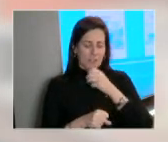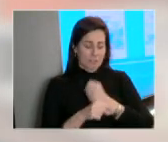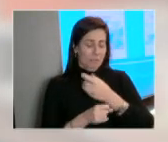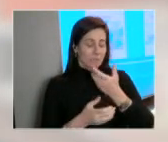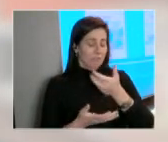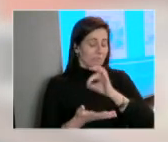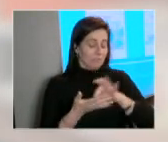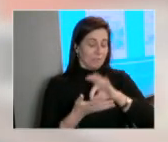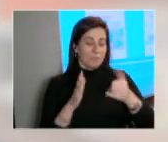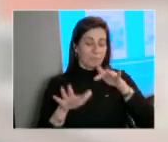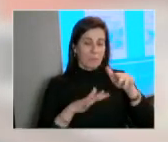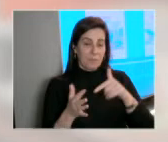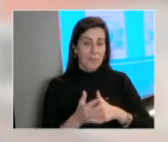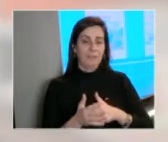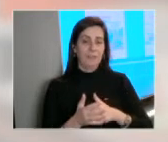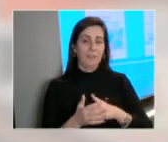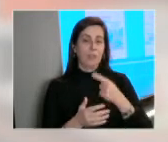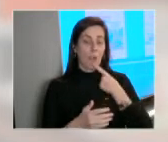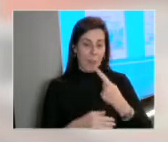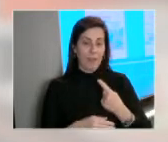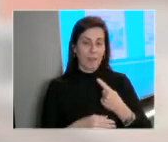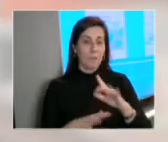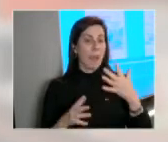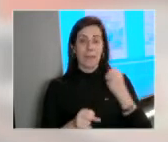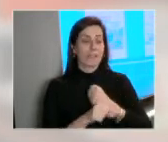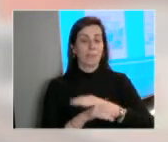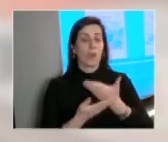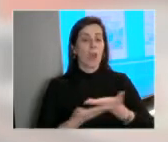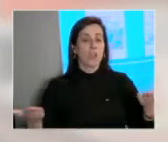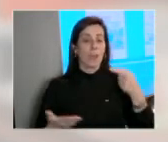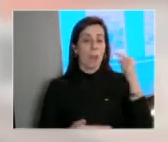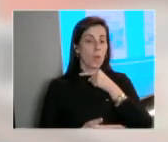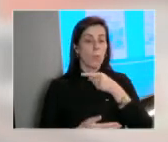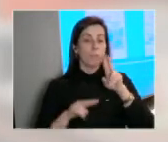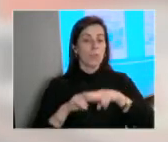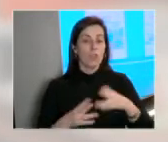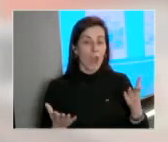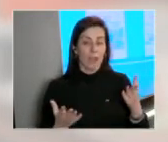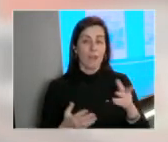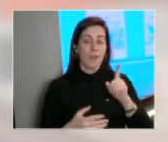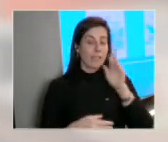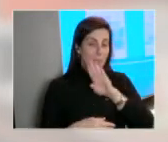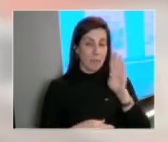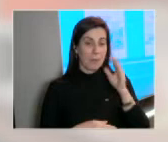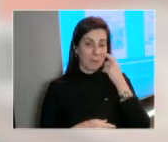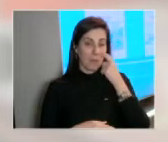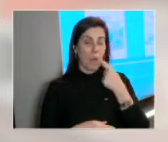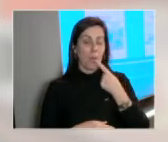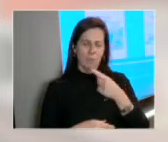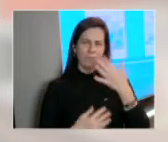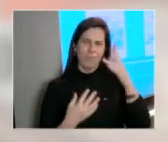ראש הממשלה, בבית ראש הממשלה, בבית הנשיא, אומר לראש הממשלה, אז מה נעשה עם כל השטיחים האדומים שנשארו? ואז נתניהו ככה אומר